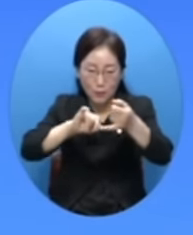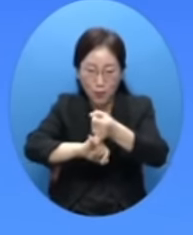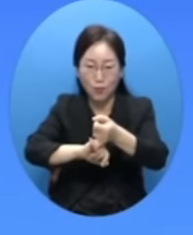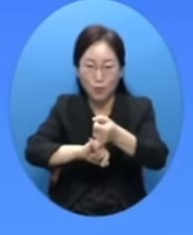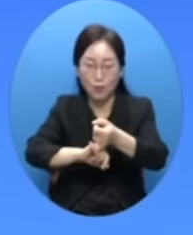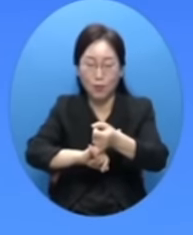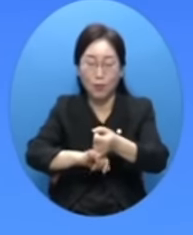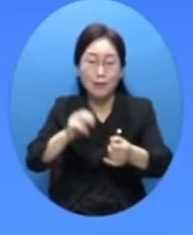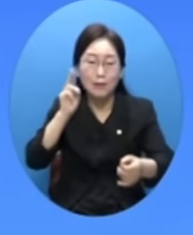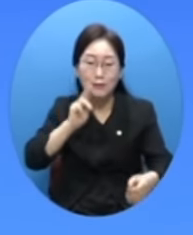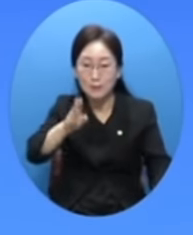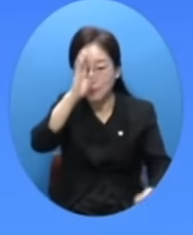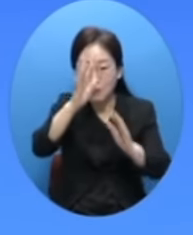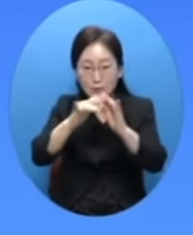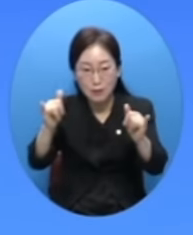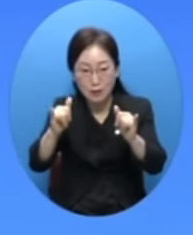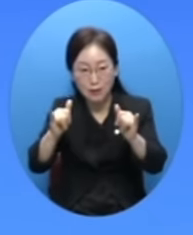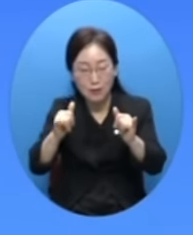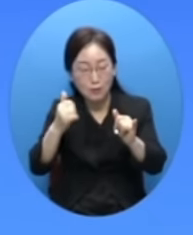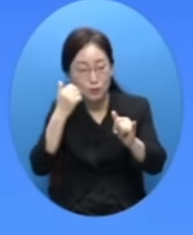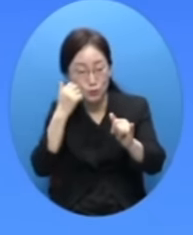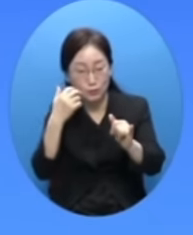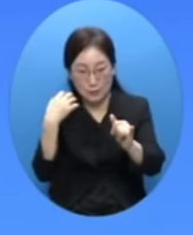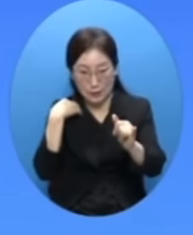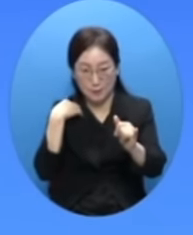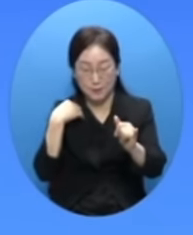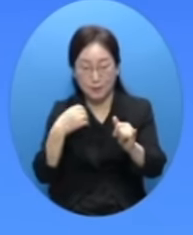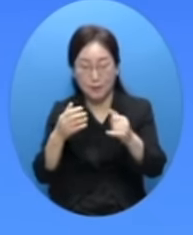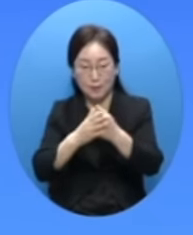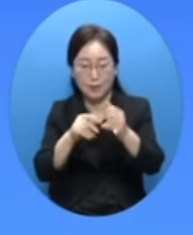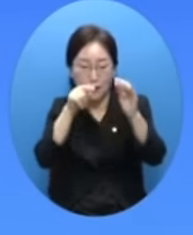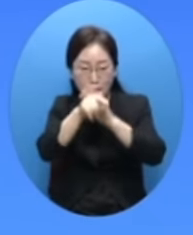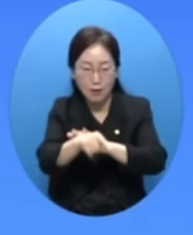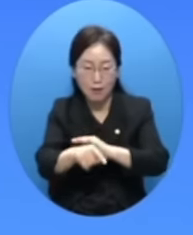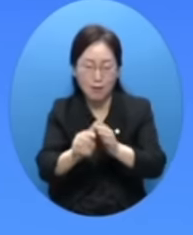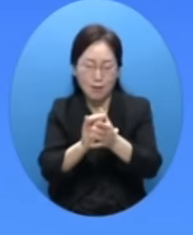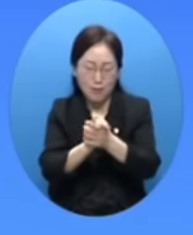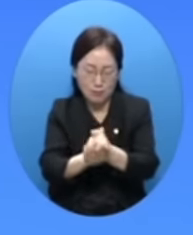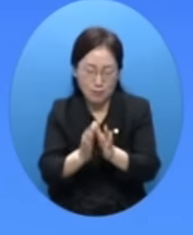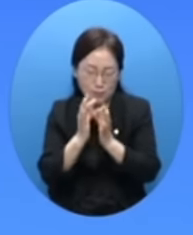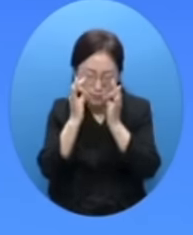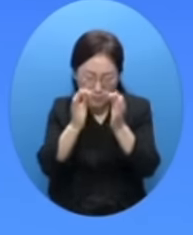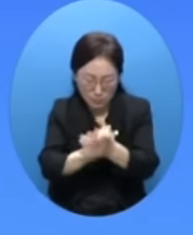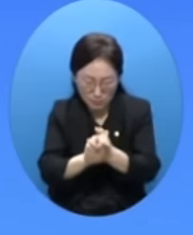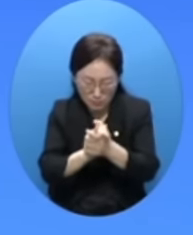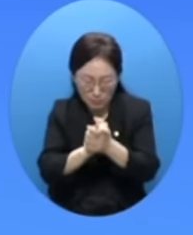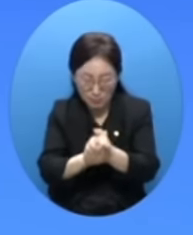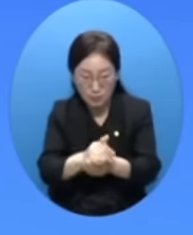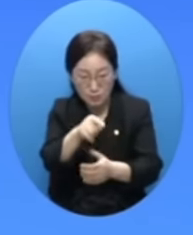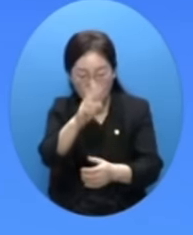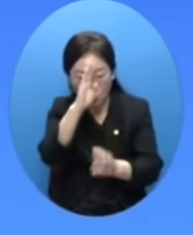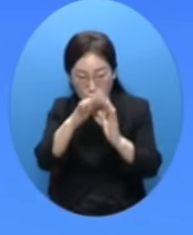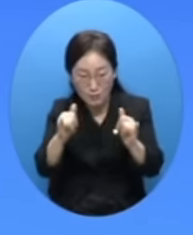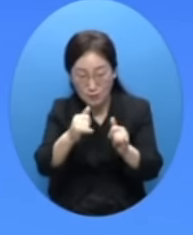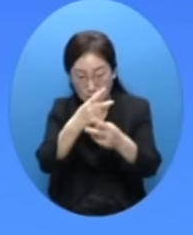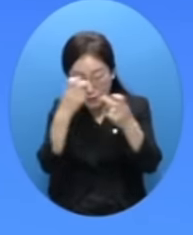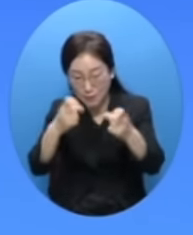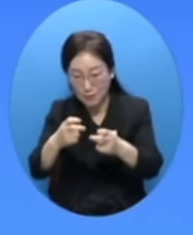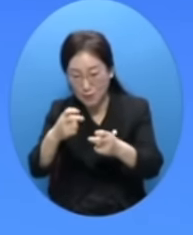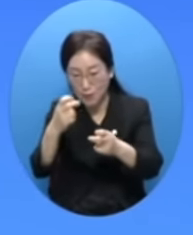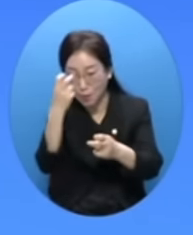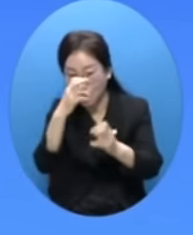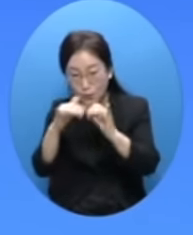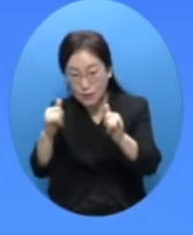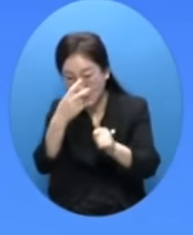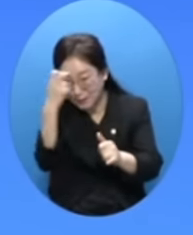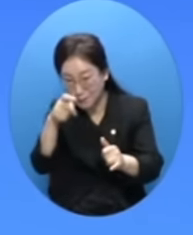중환자 자기가 돌보던 환자를 찾아가서 간절히 환자 앞에서 기도를 합니다. 환자가 잠들어 있고 가족들이 잠들어 있는데